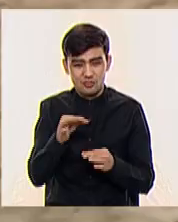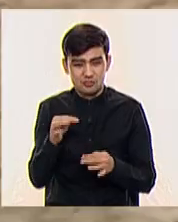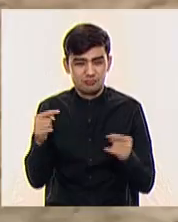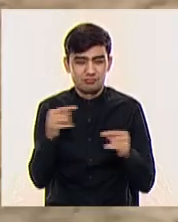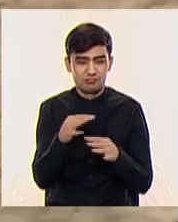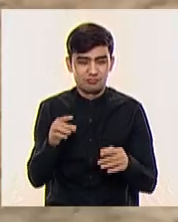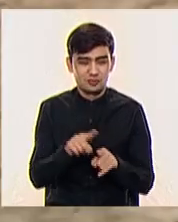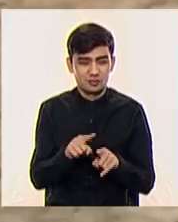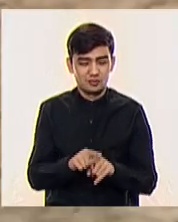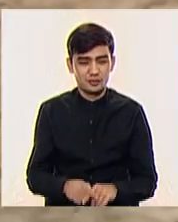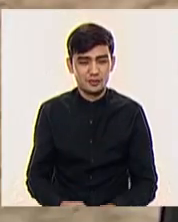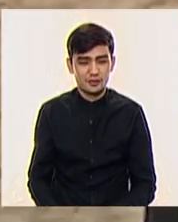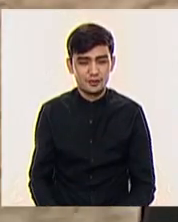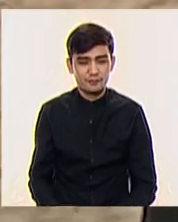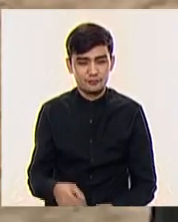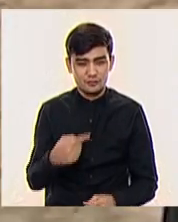неуместные.